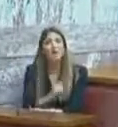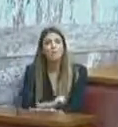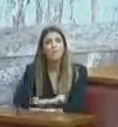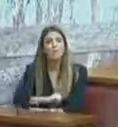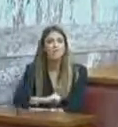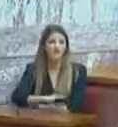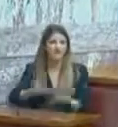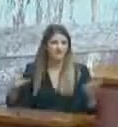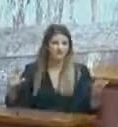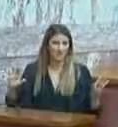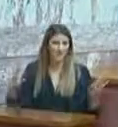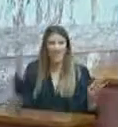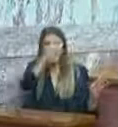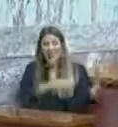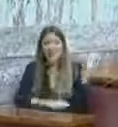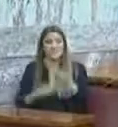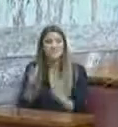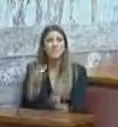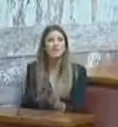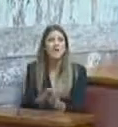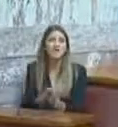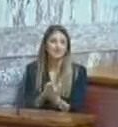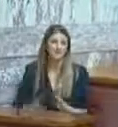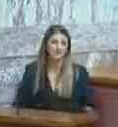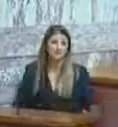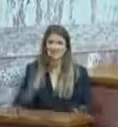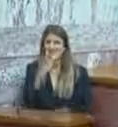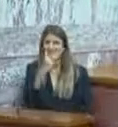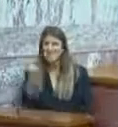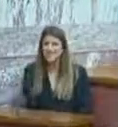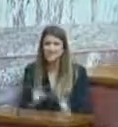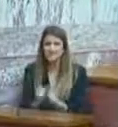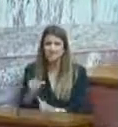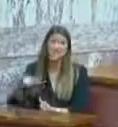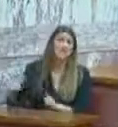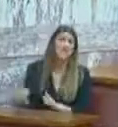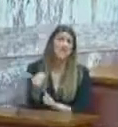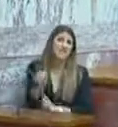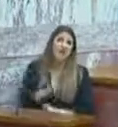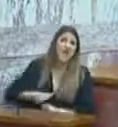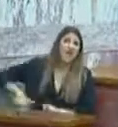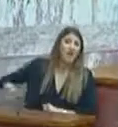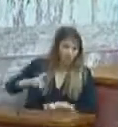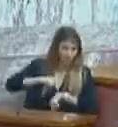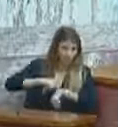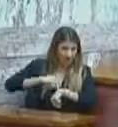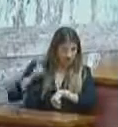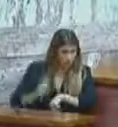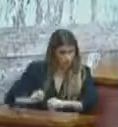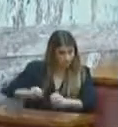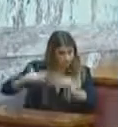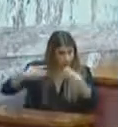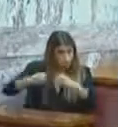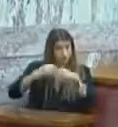παραλείψατε, κρύψατε τους μάρτυρες. Είμαστε εδώ μετά από 3,5 μήνες και ο ελληνικός λαός δεν έχει τη δυνατότητα να πληροφορηθεί